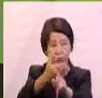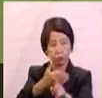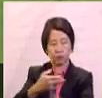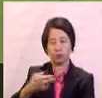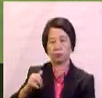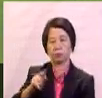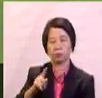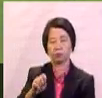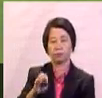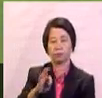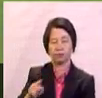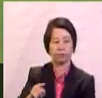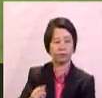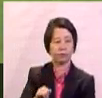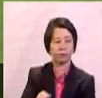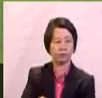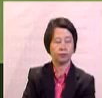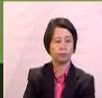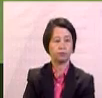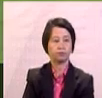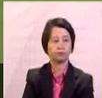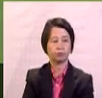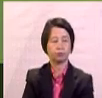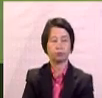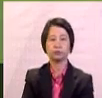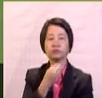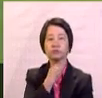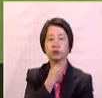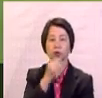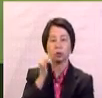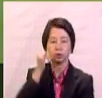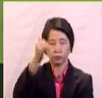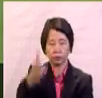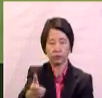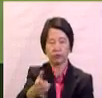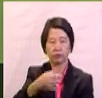Hafiz Hakim Khairul Nizam Joti. Perak dijadual melayan